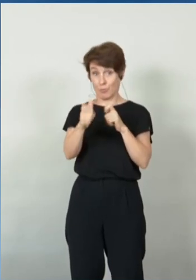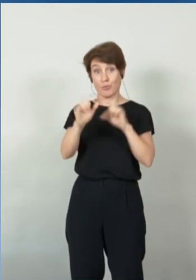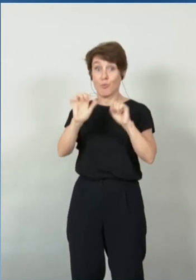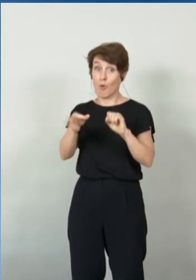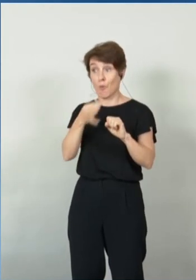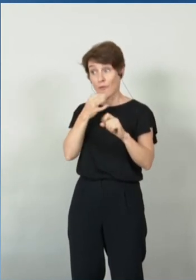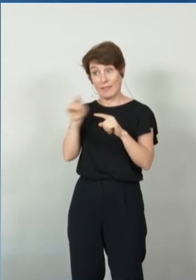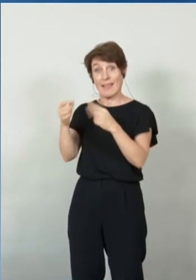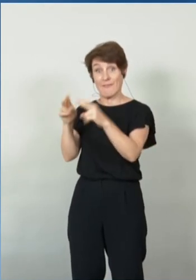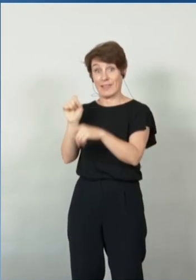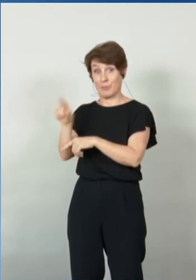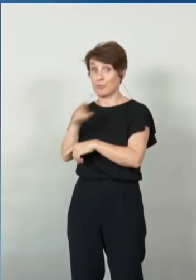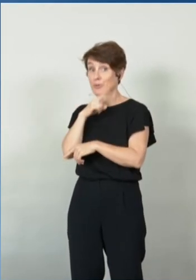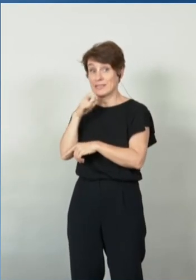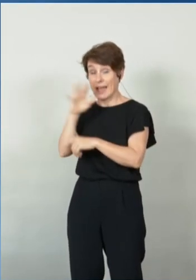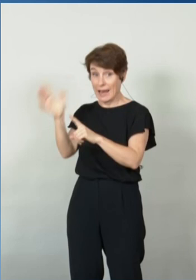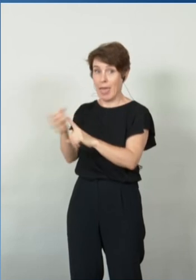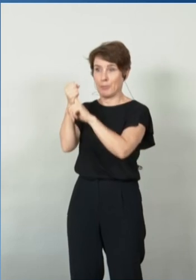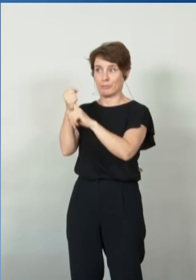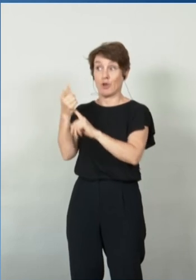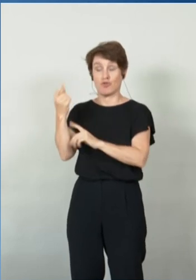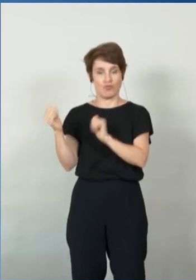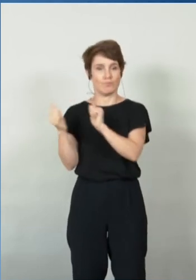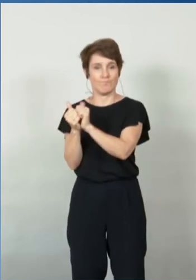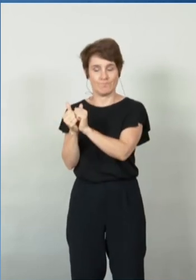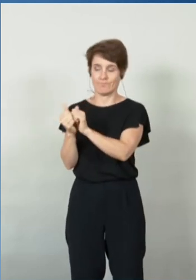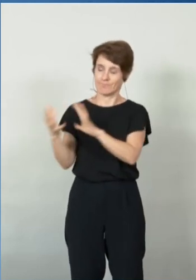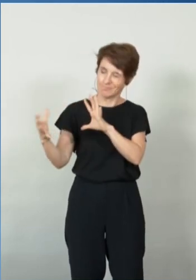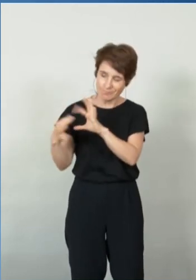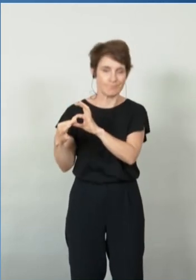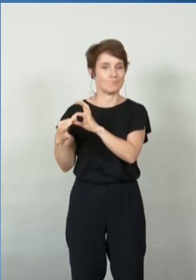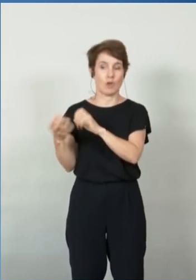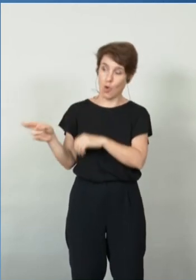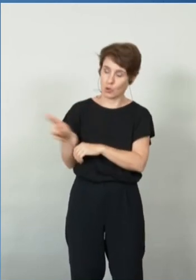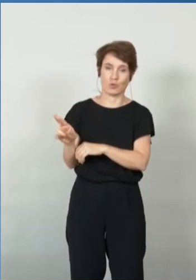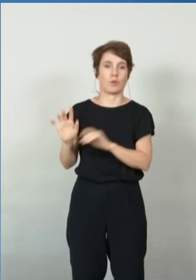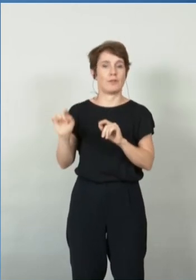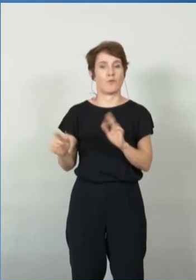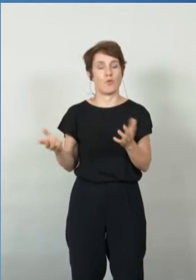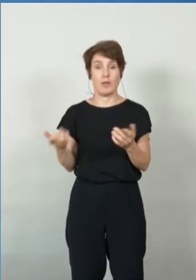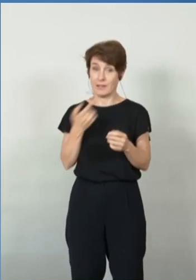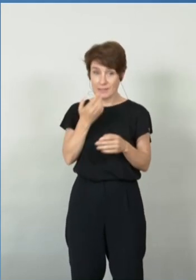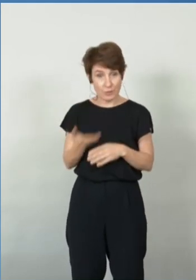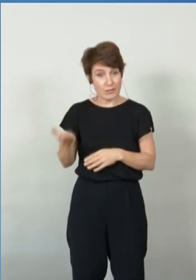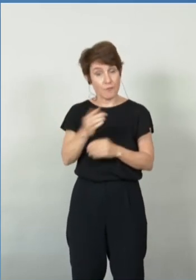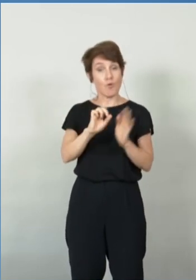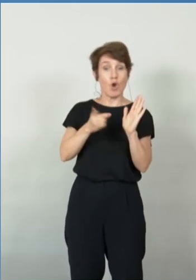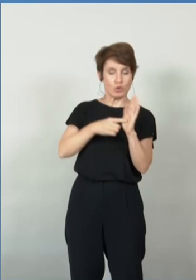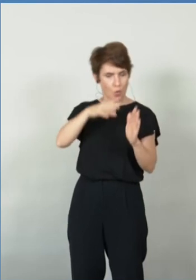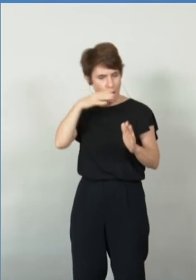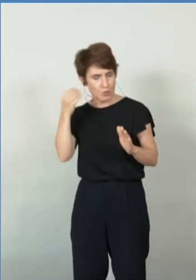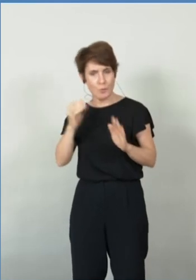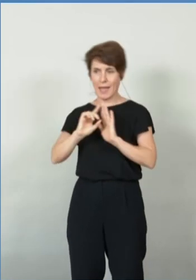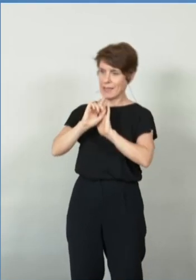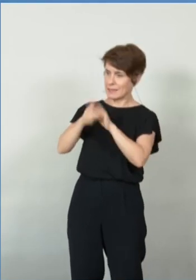ville vous mettez en avant dans l'axe 2 que Grenoble souhaite promouvoir les droits humains la lutte contre les